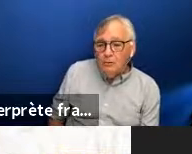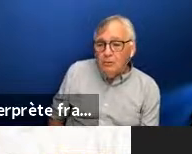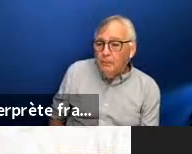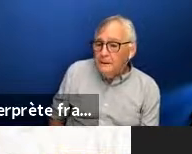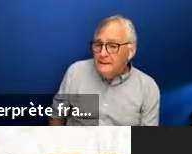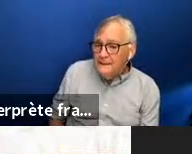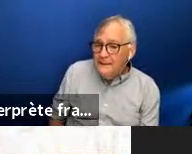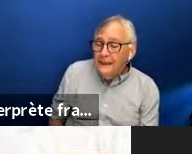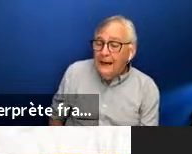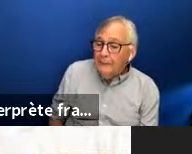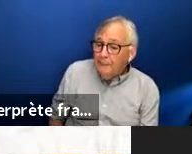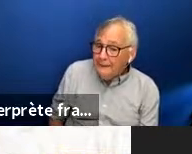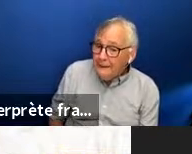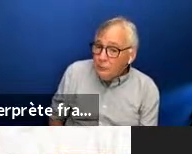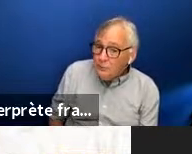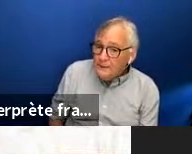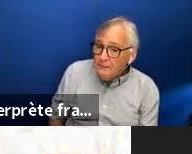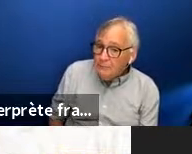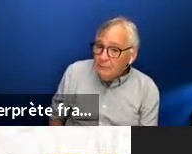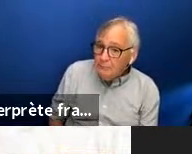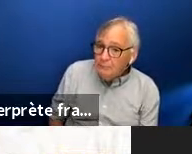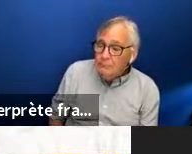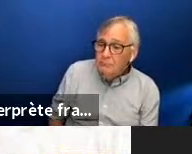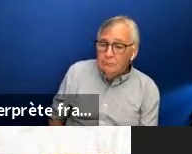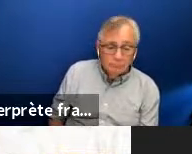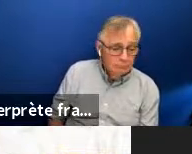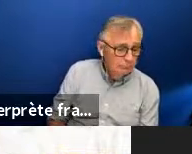Donc, pas hésiter à répéter aussi.